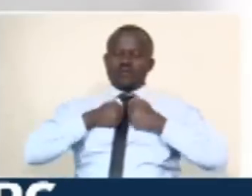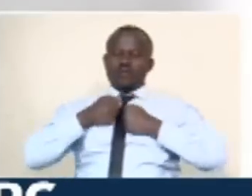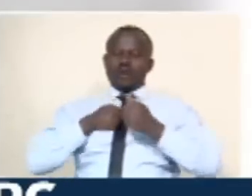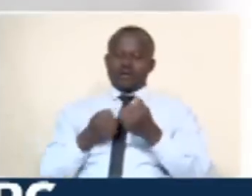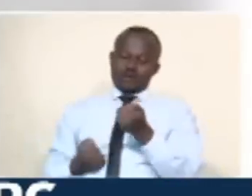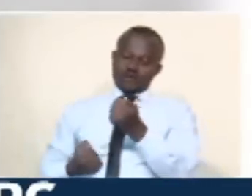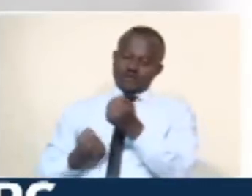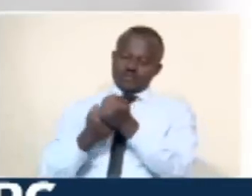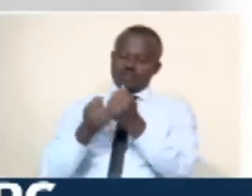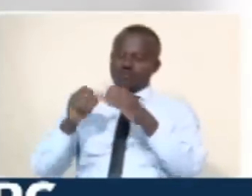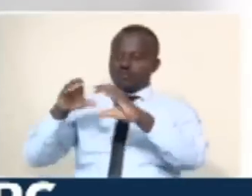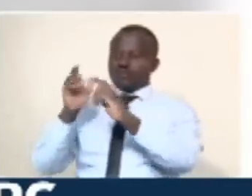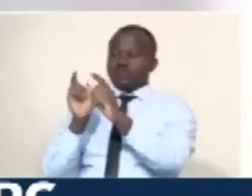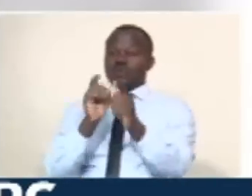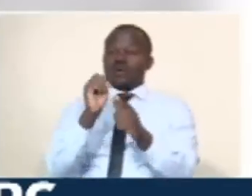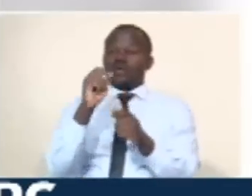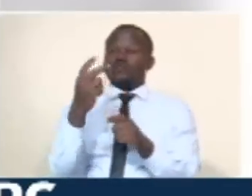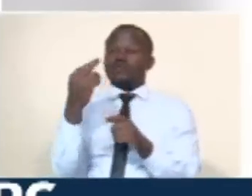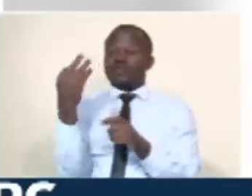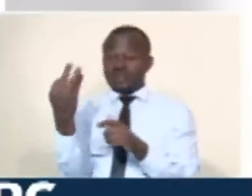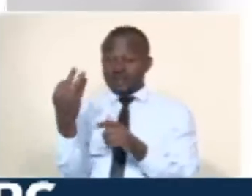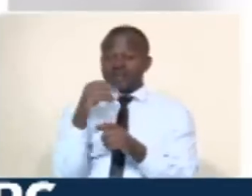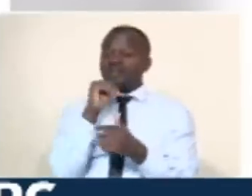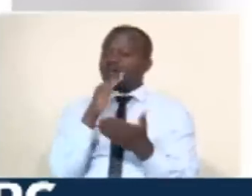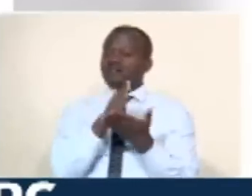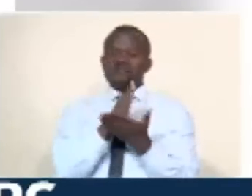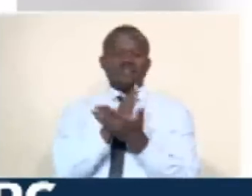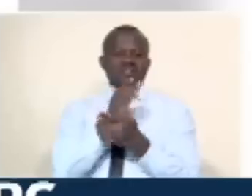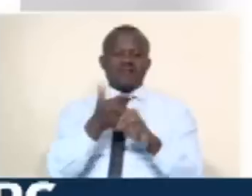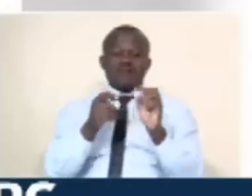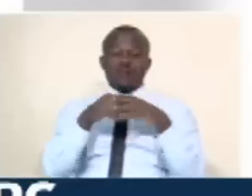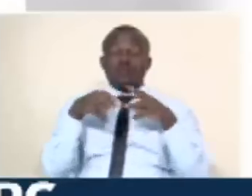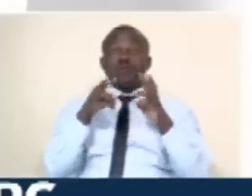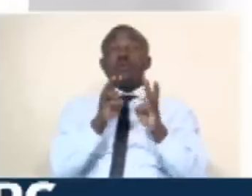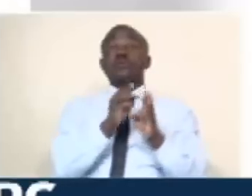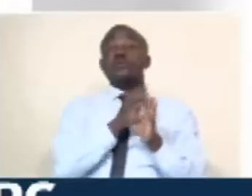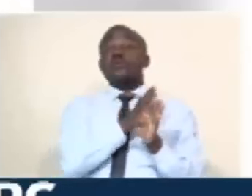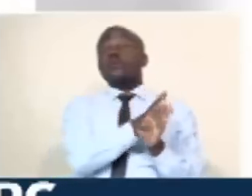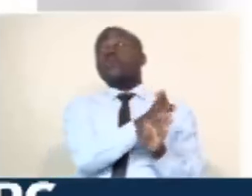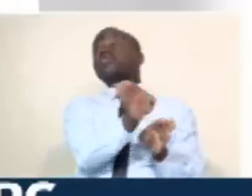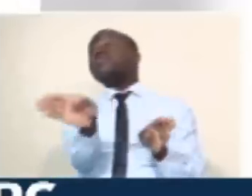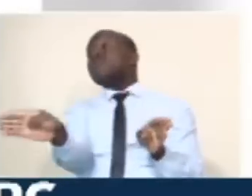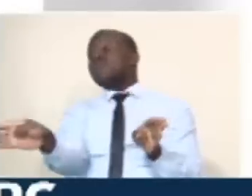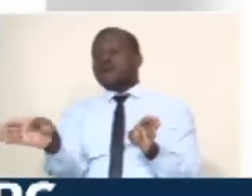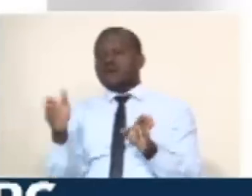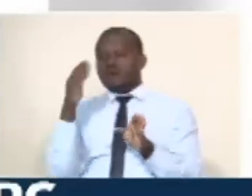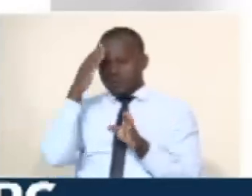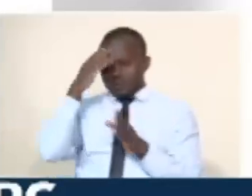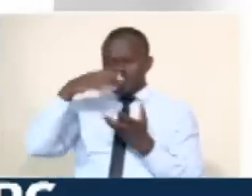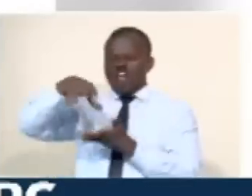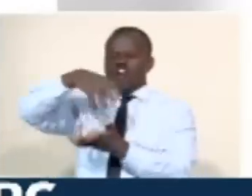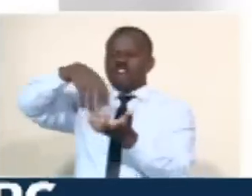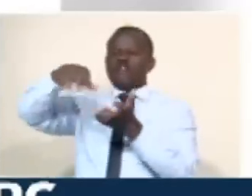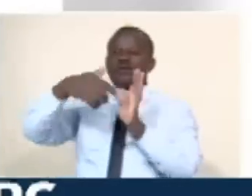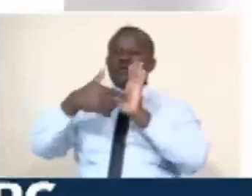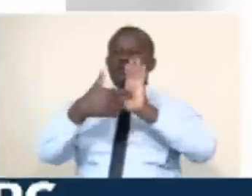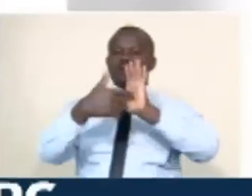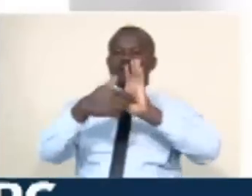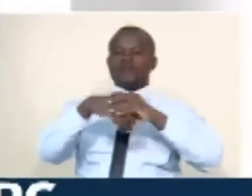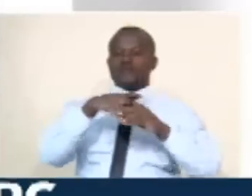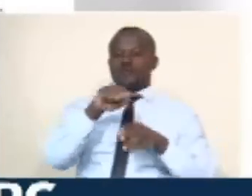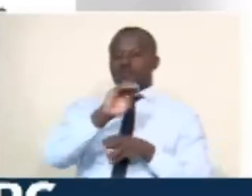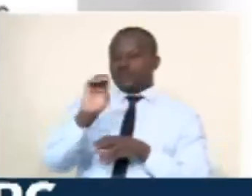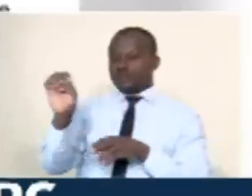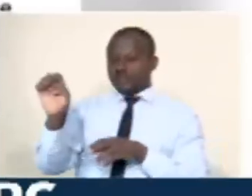intwaro w'abanyekongo wa 2023 atari byo, kandi ko ari uburyo bwo kuyobya uburari ku mpamvu nyayo y'umutekano muke ukomeje kugaragara mu burasirazuba